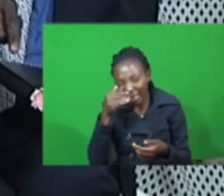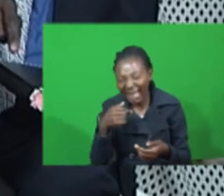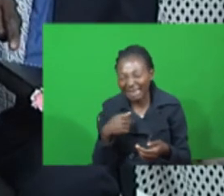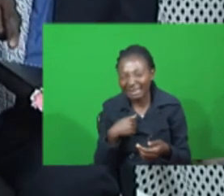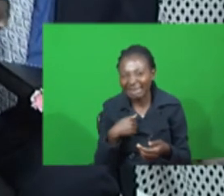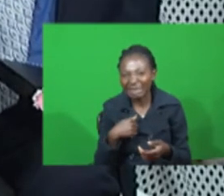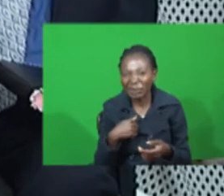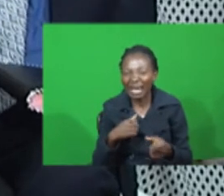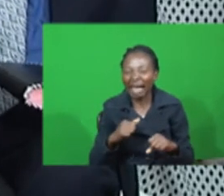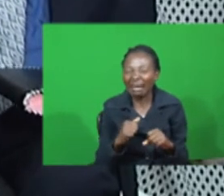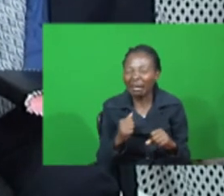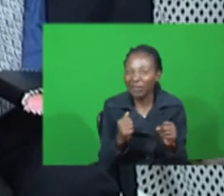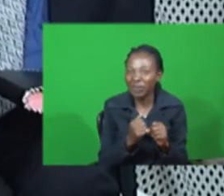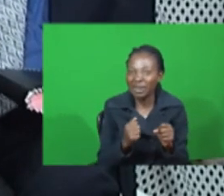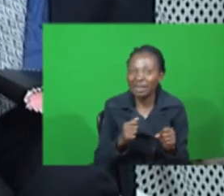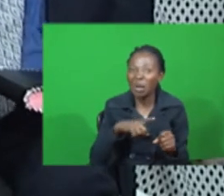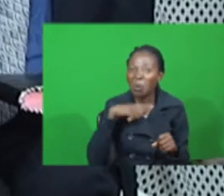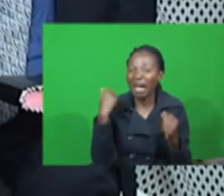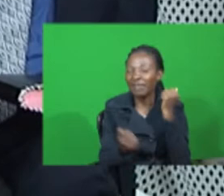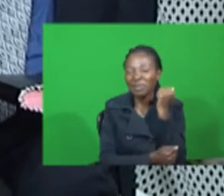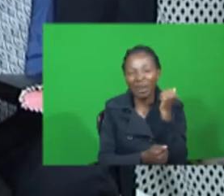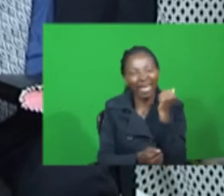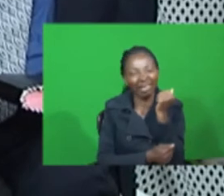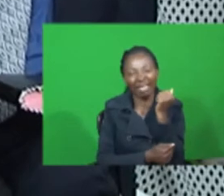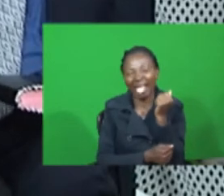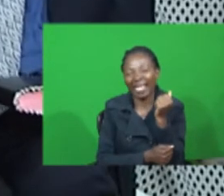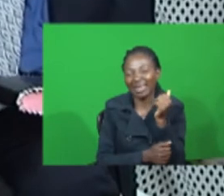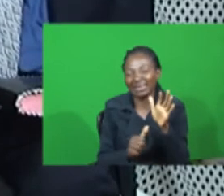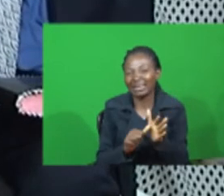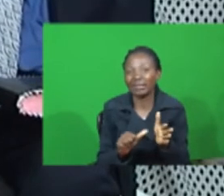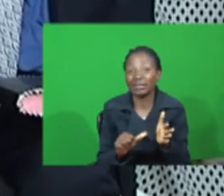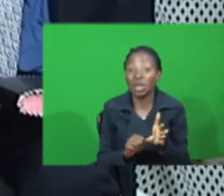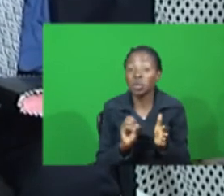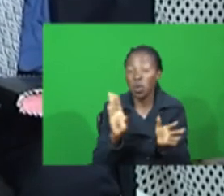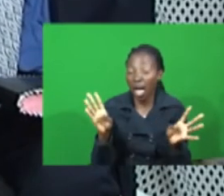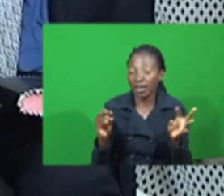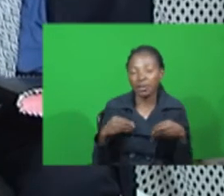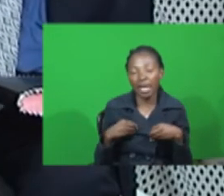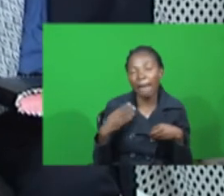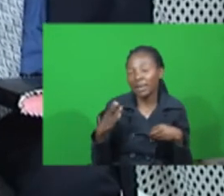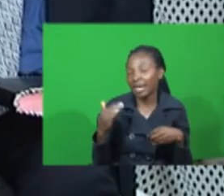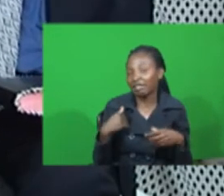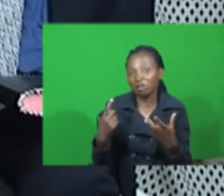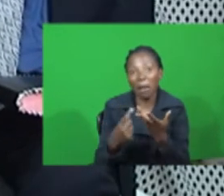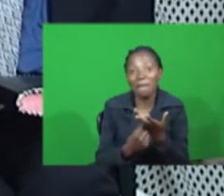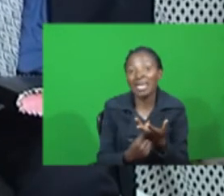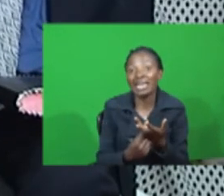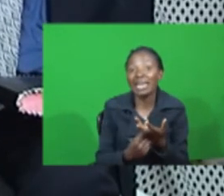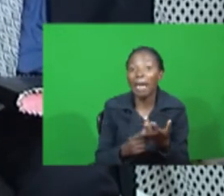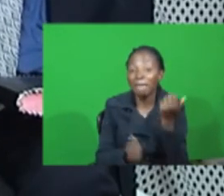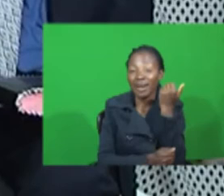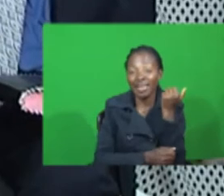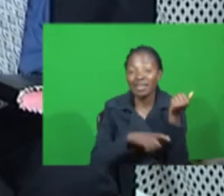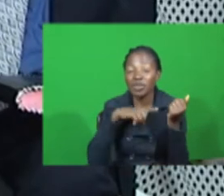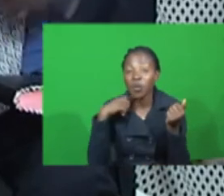padare. Saka akaita sokubvuma. Akaenda kudare kuti ndinotora maiguru.